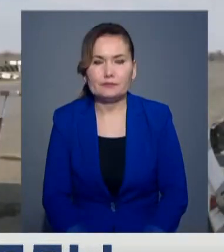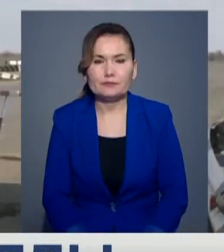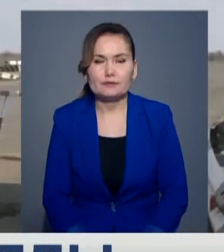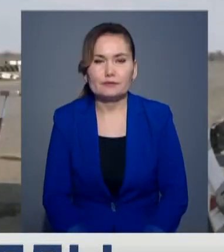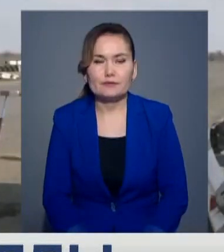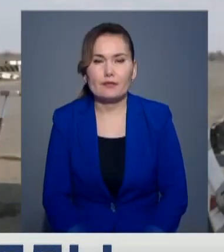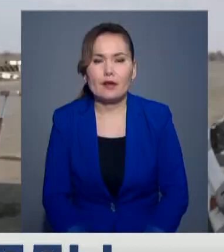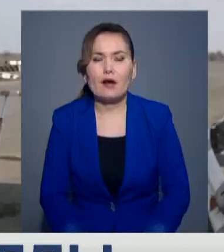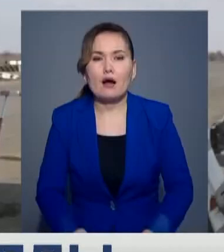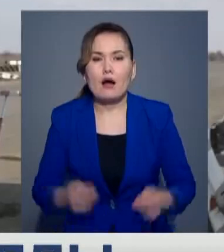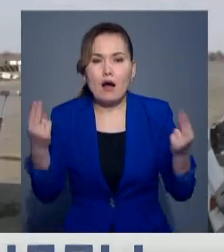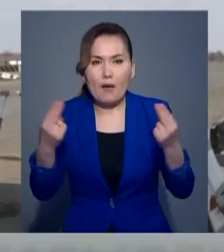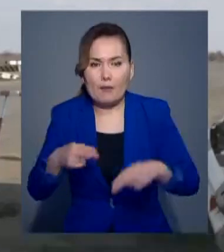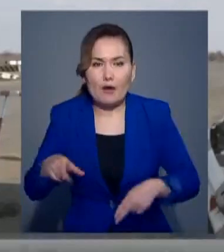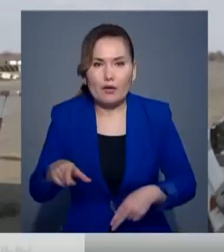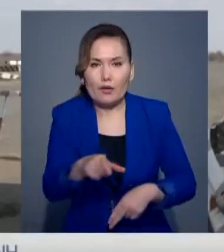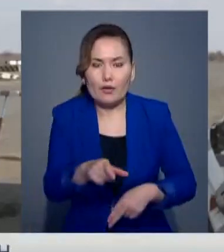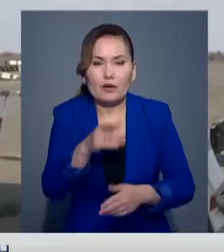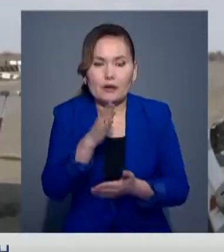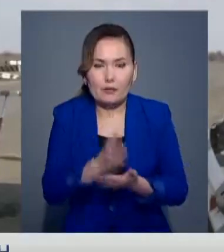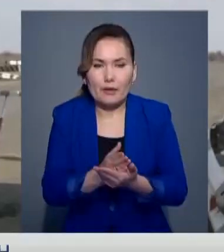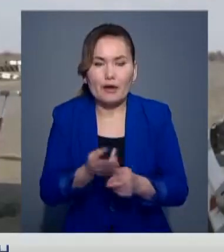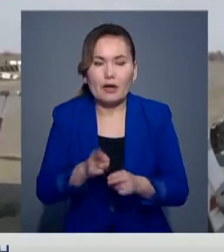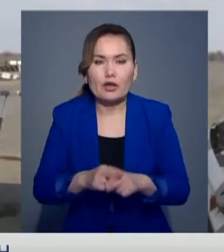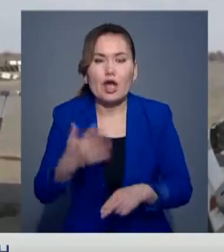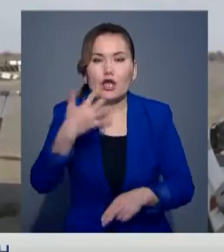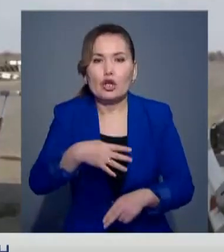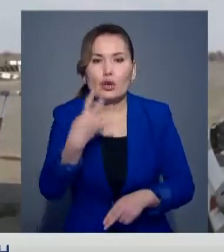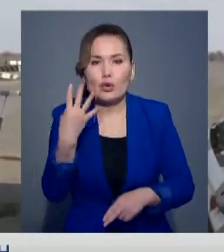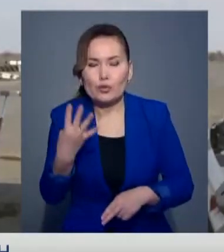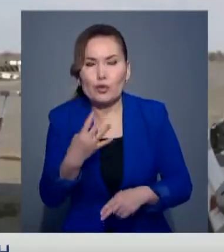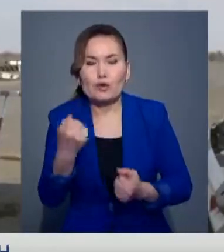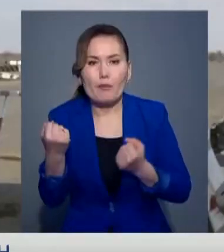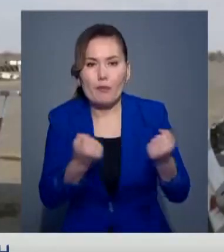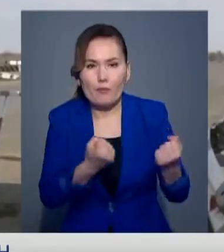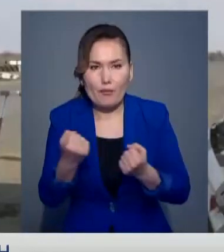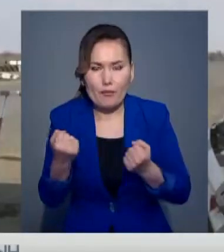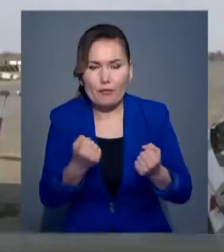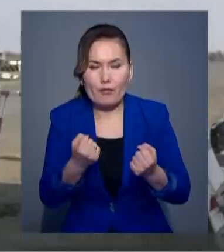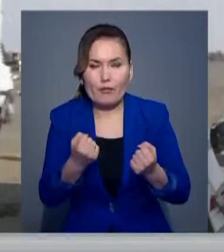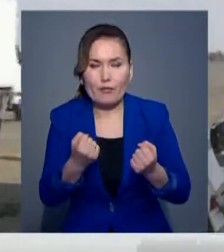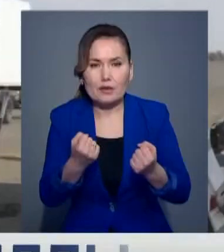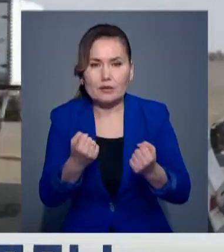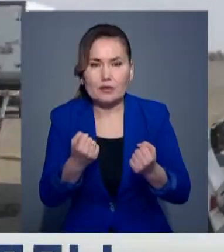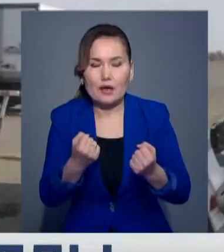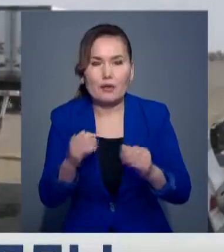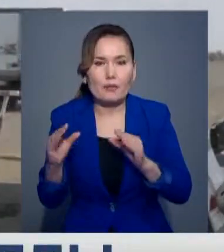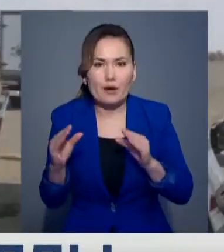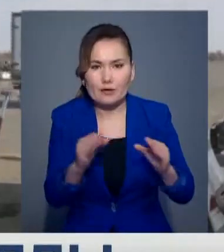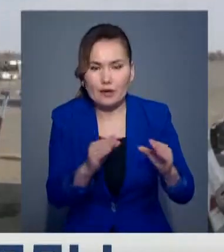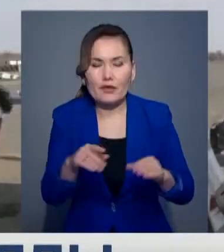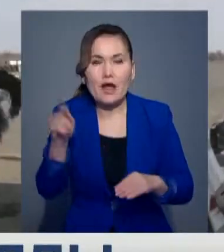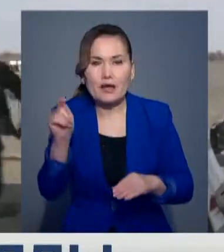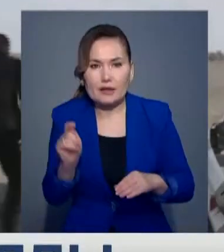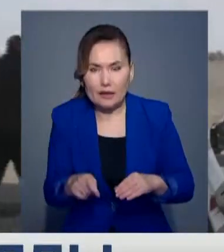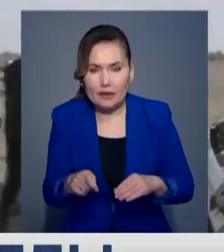Мичурин блокпостында 54 машина көлікпен, автокөлікпен келген кісілер үйлеріне, ауыл